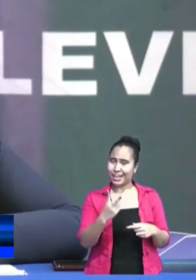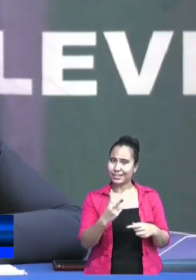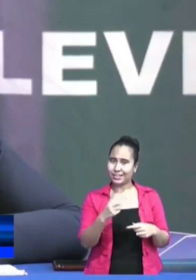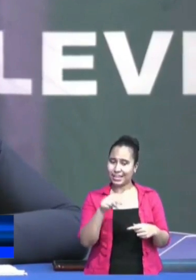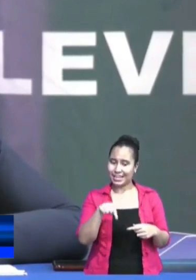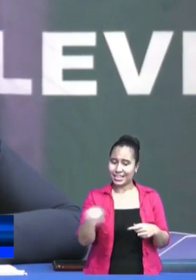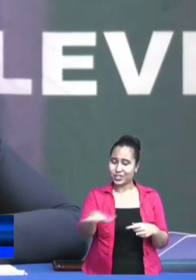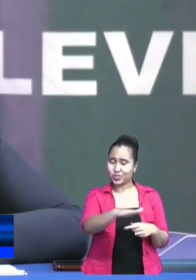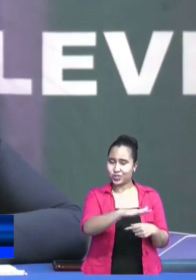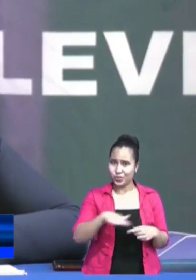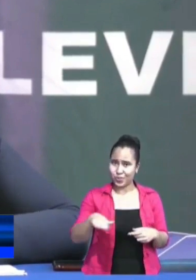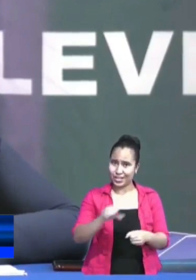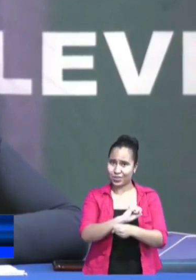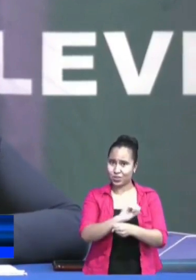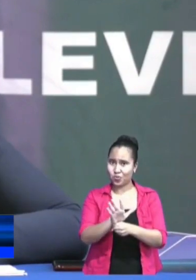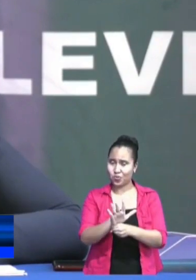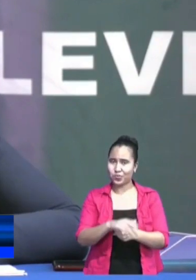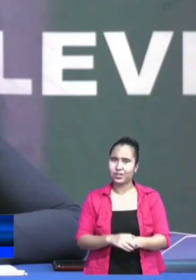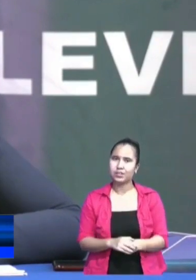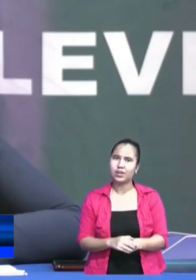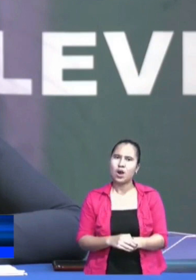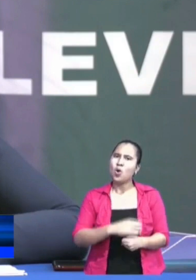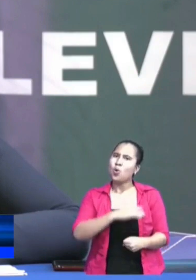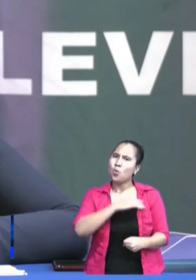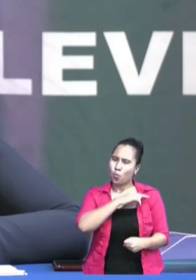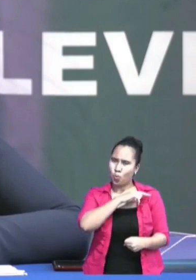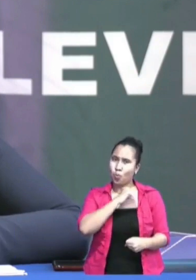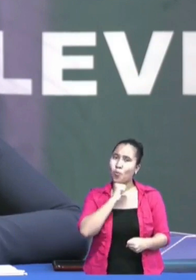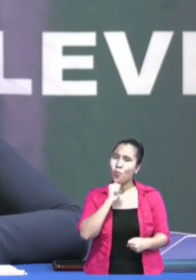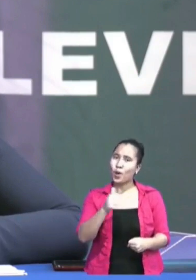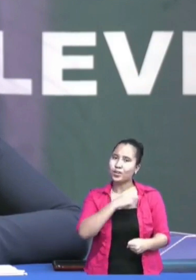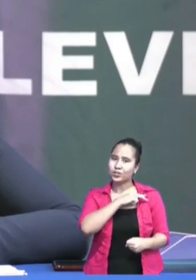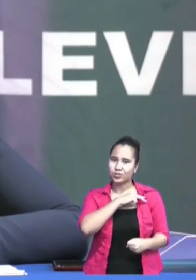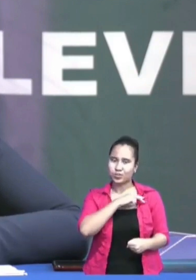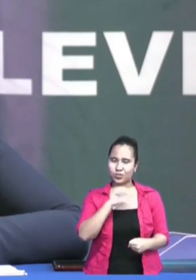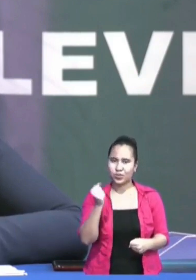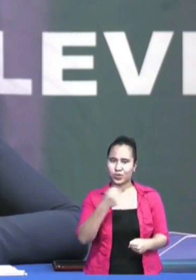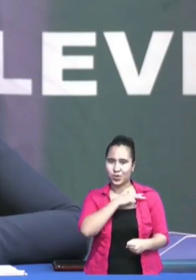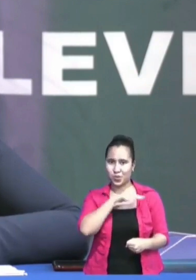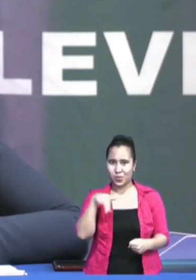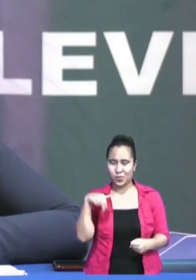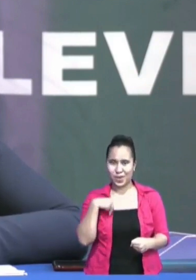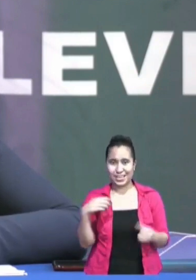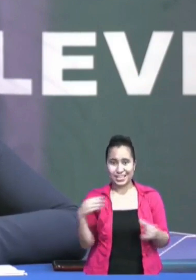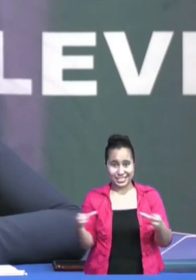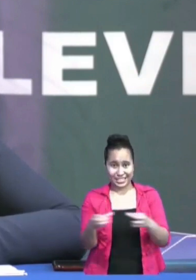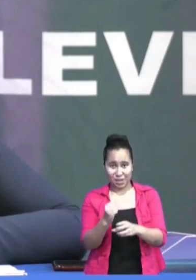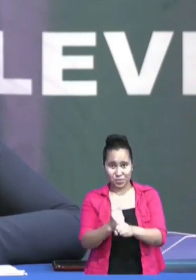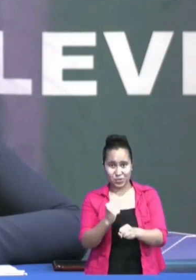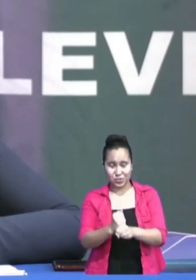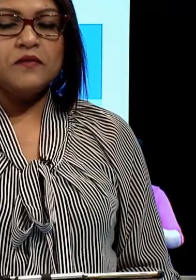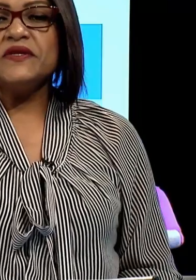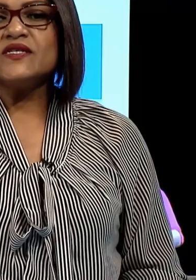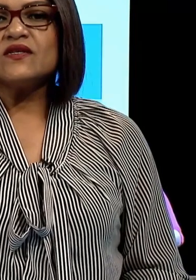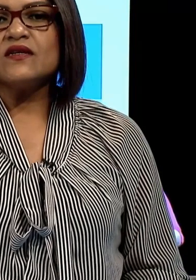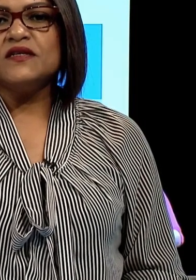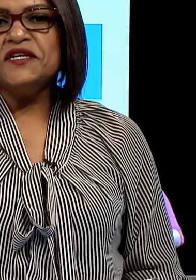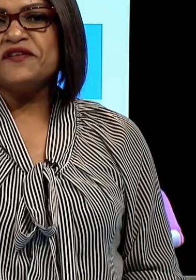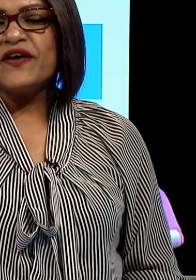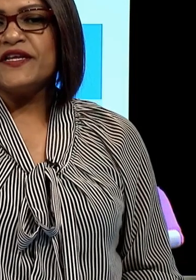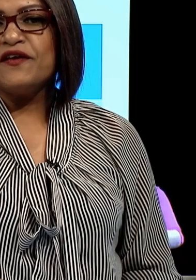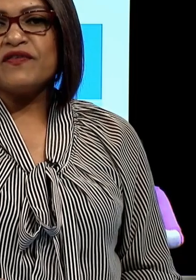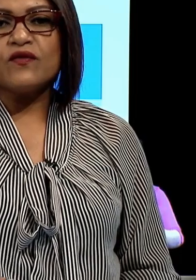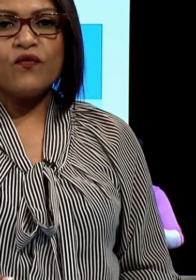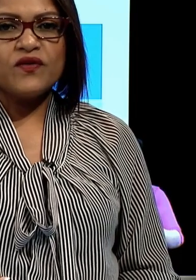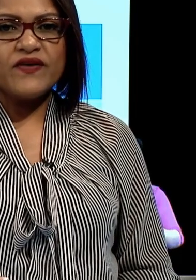bekijken van wat kunnen we nu meteen samen doen en wat kunnen we beter doen. Minister